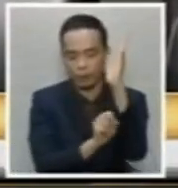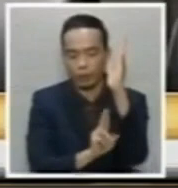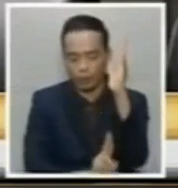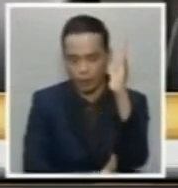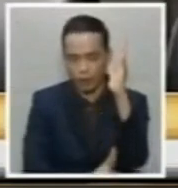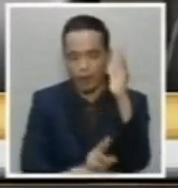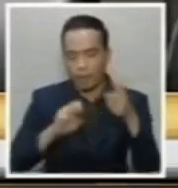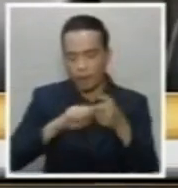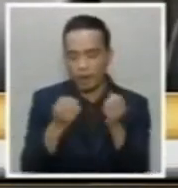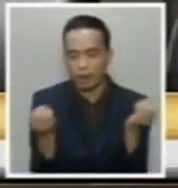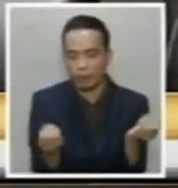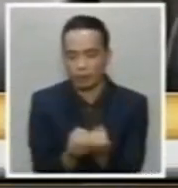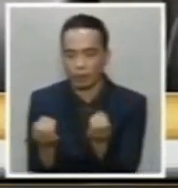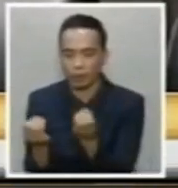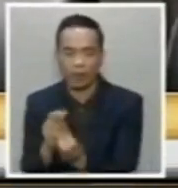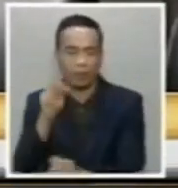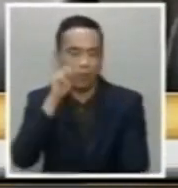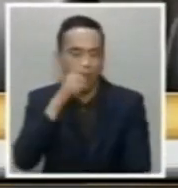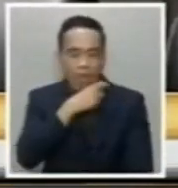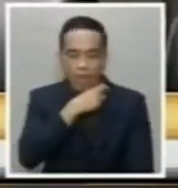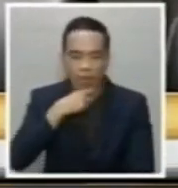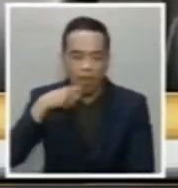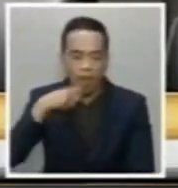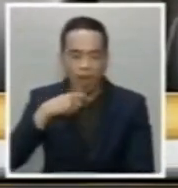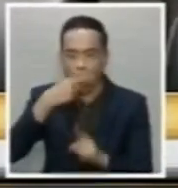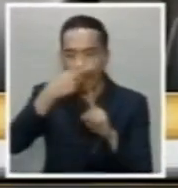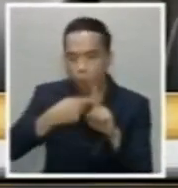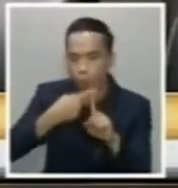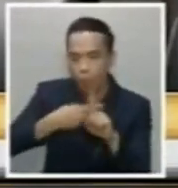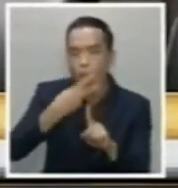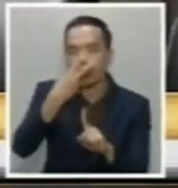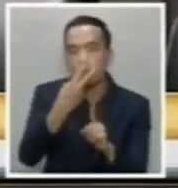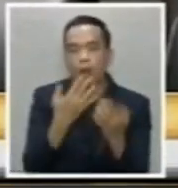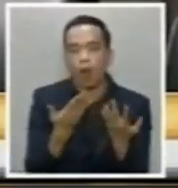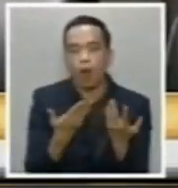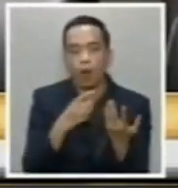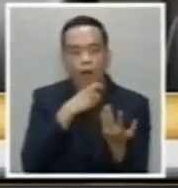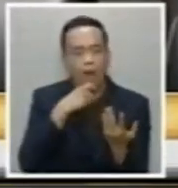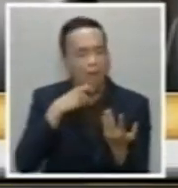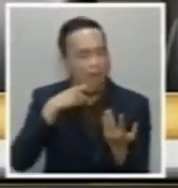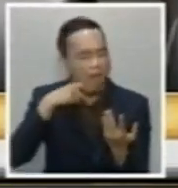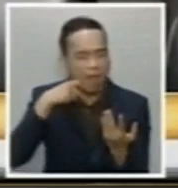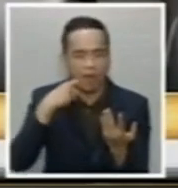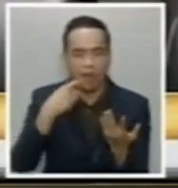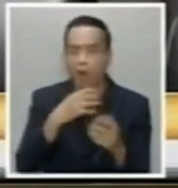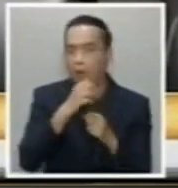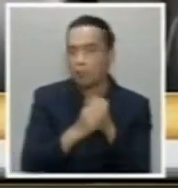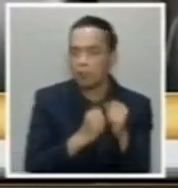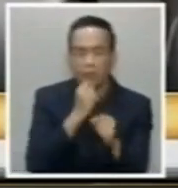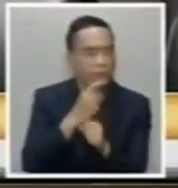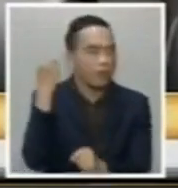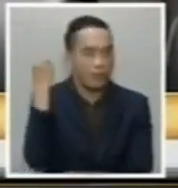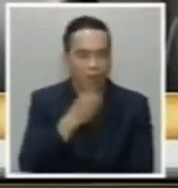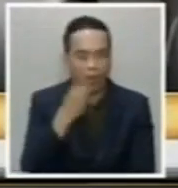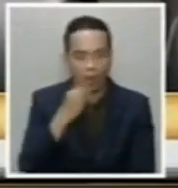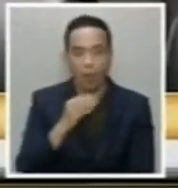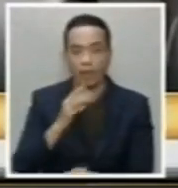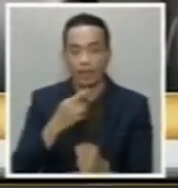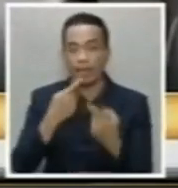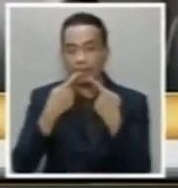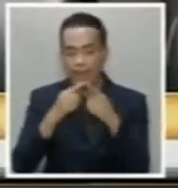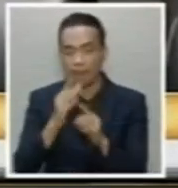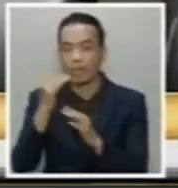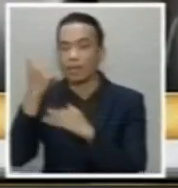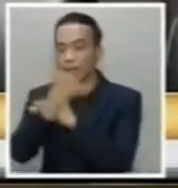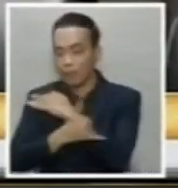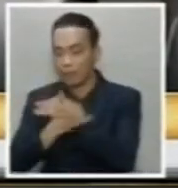ปัญหาภัยแล้งในแต่ละปีนานถึง2เดือนในขณะที่อำเภอเกาะพะงันในแต่ละปีจะมีนักท่องเที่ยวประมาณ1ล้านค